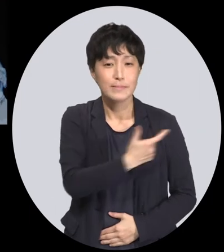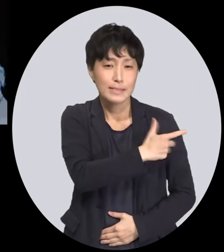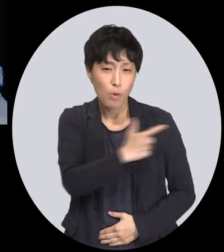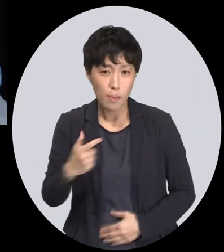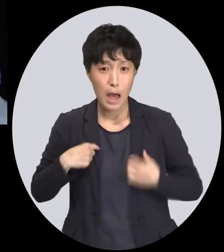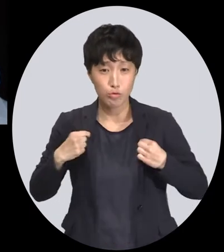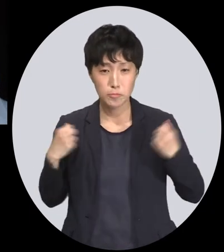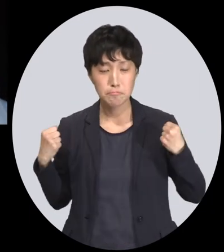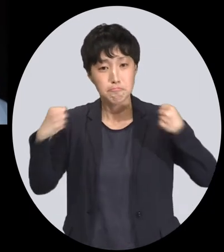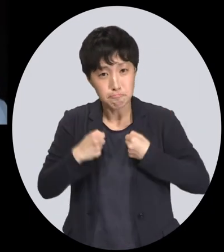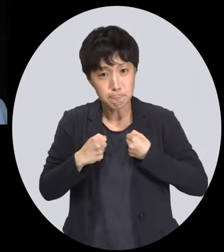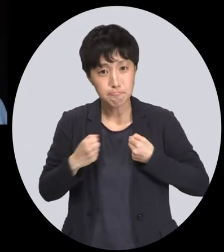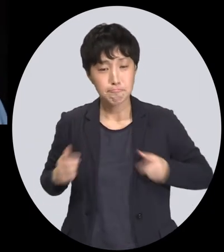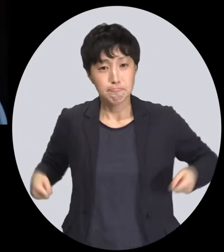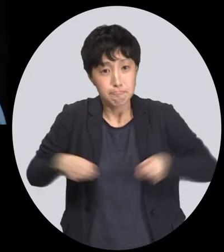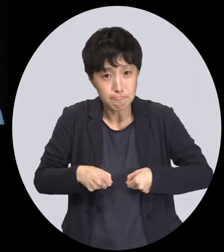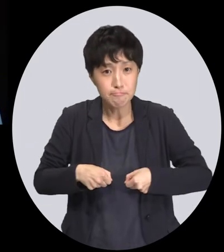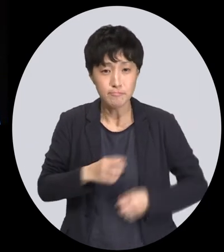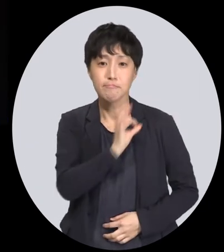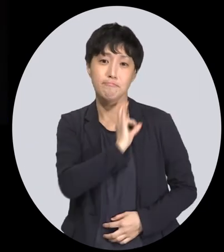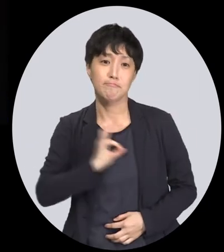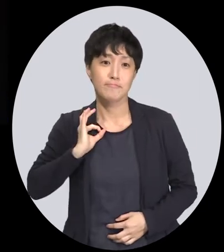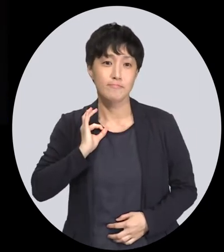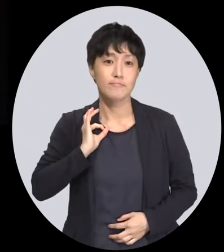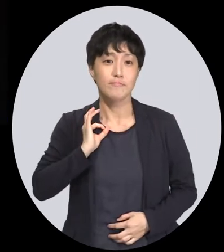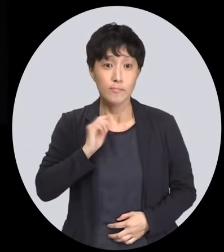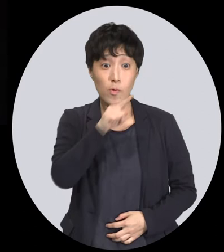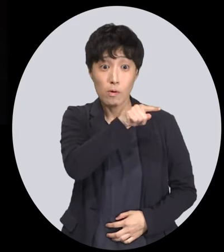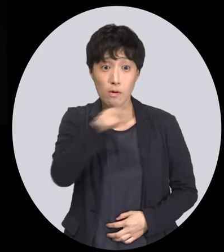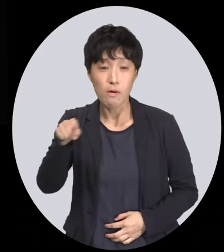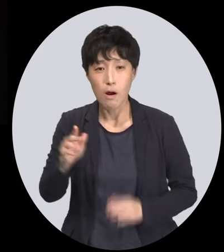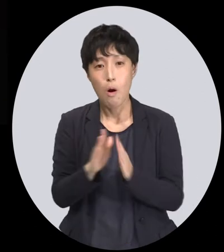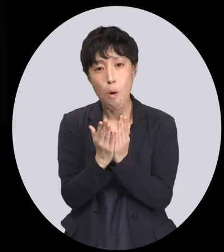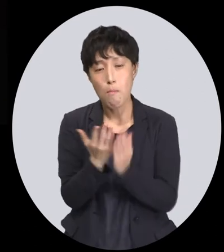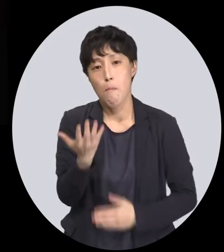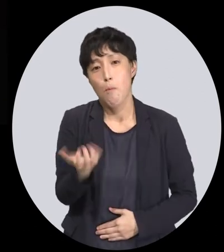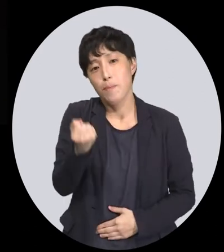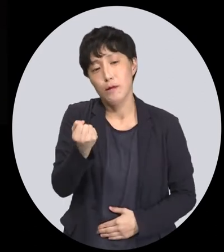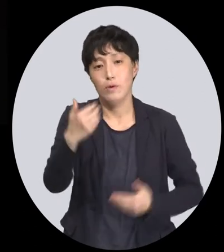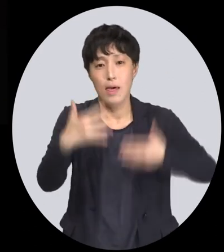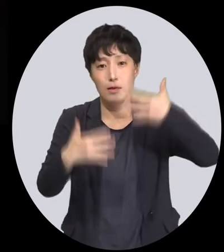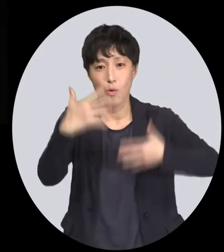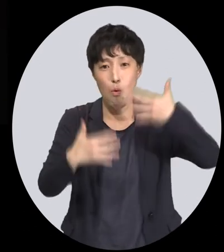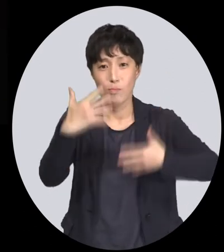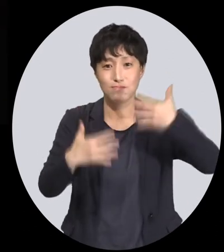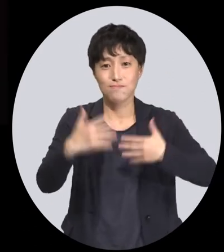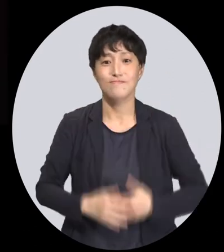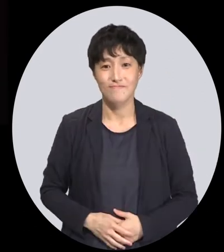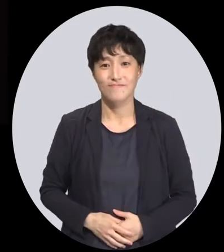方もってるんですねいろんな扮装をした人が五冊本を持っている